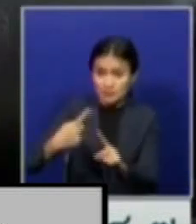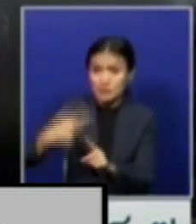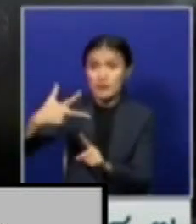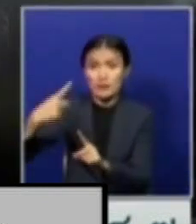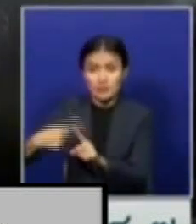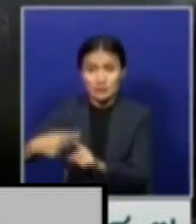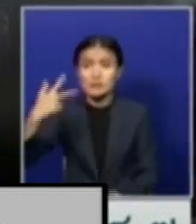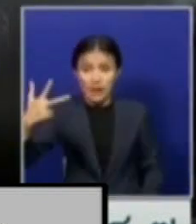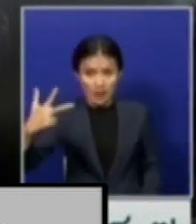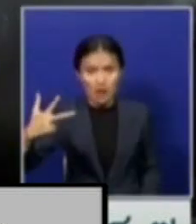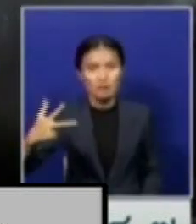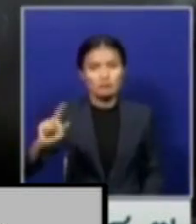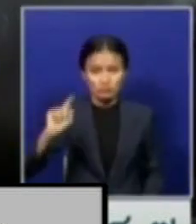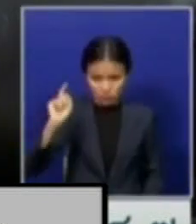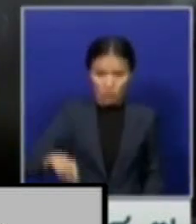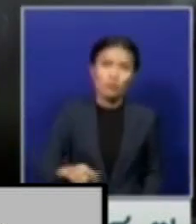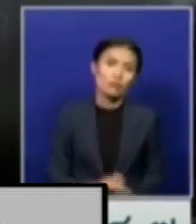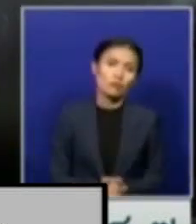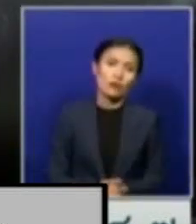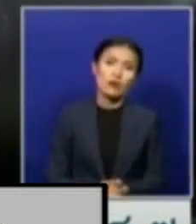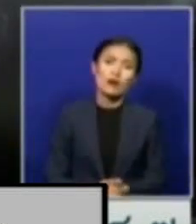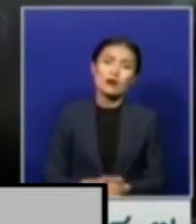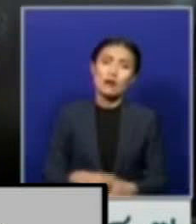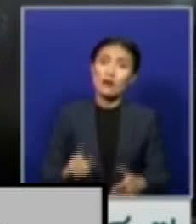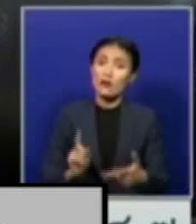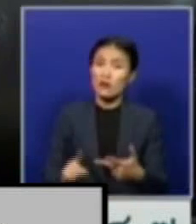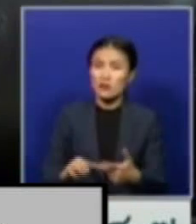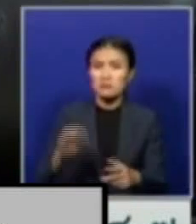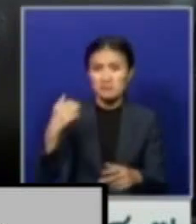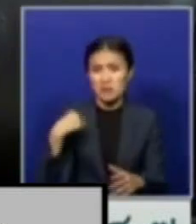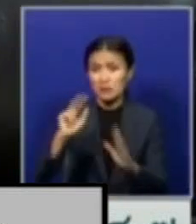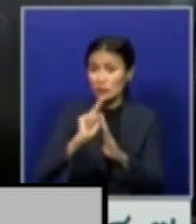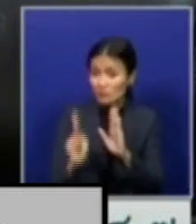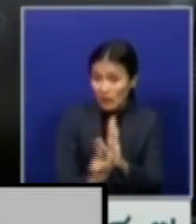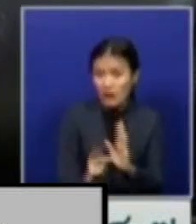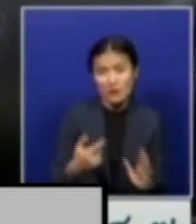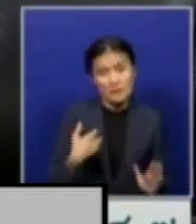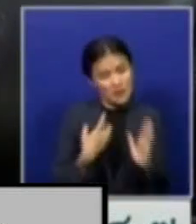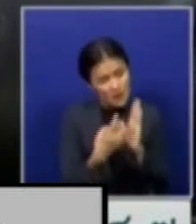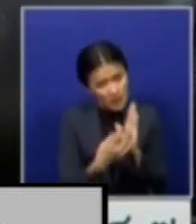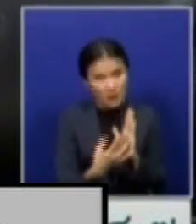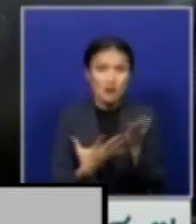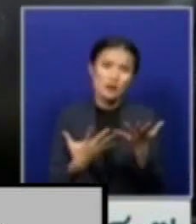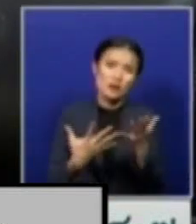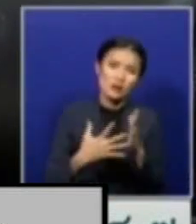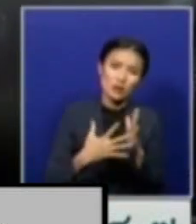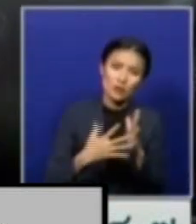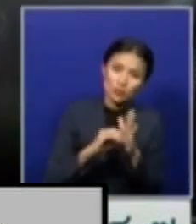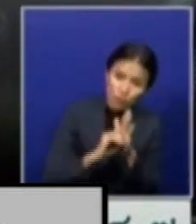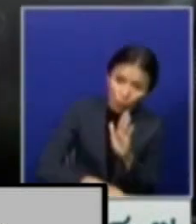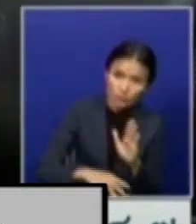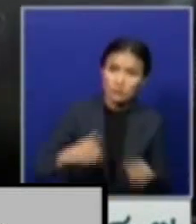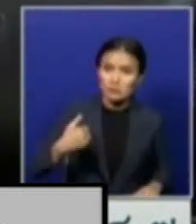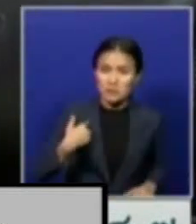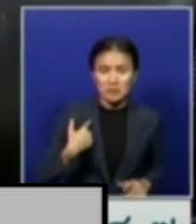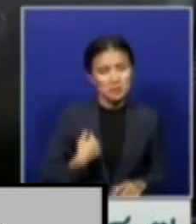ของกฎหมายที่ไม่ทันต่อเหตุการณ์นะครับมีข้อบกพร่องมีจุดอ่อนมีข้อผิดพลาดนะครับไม่ทัน